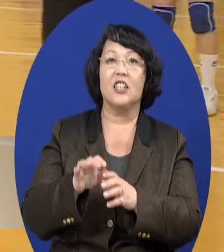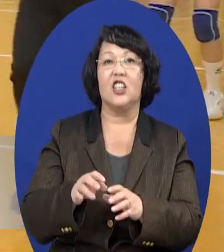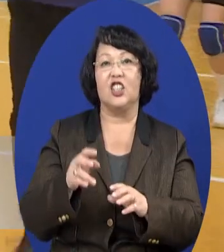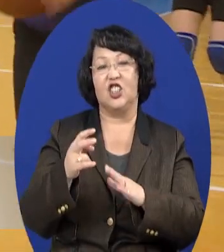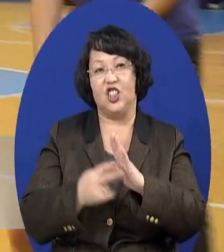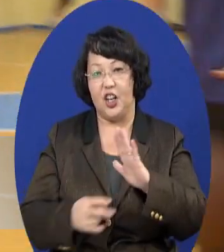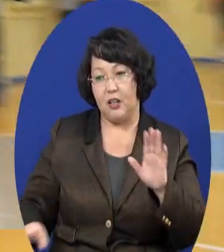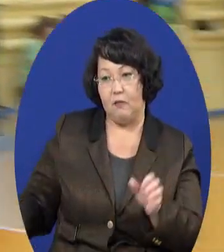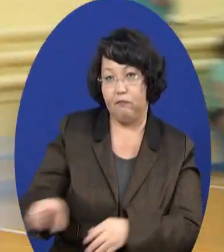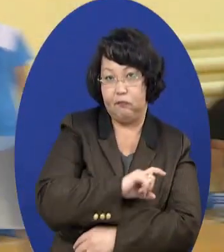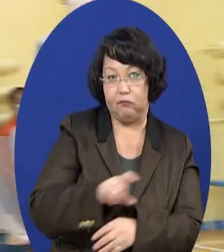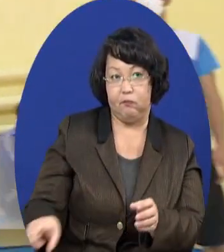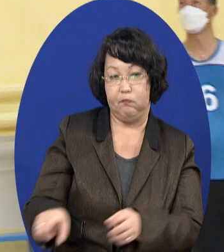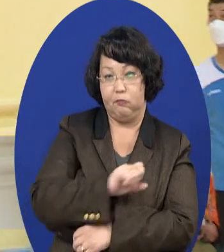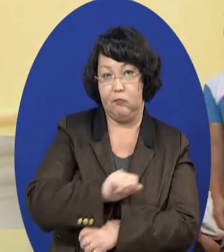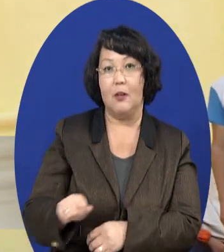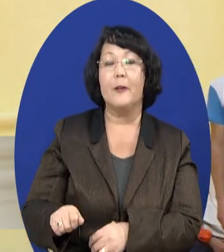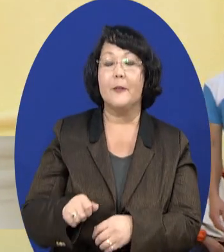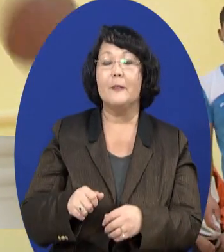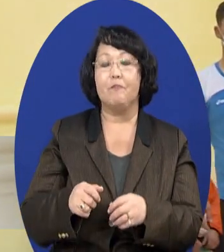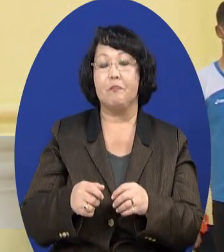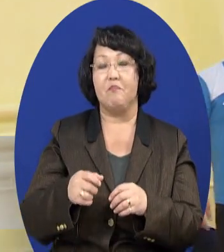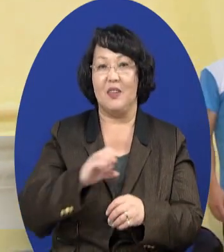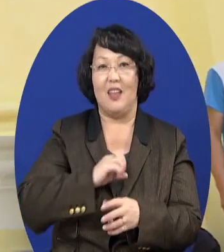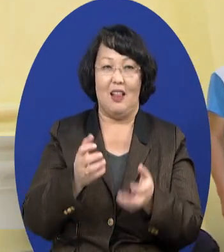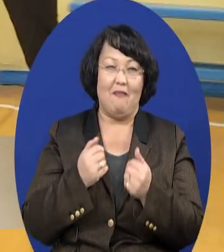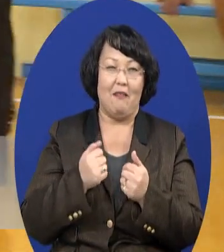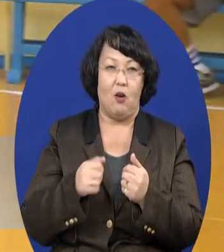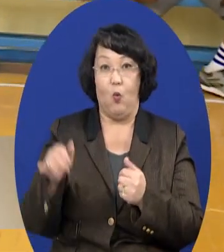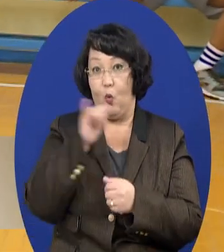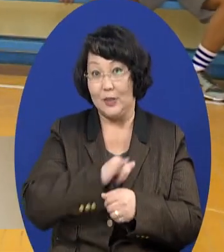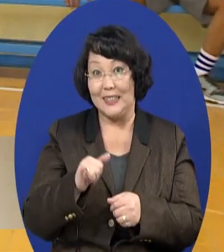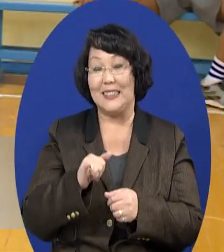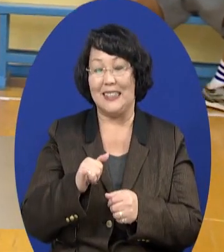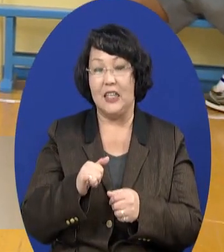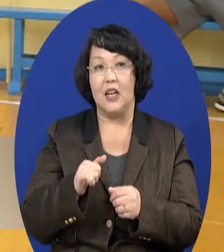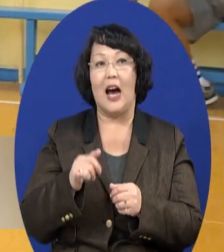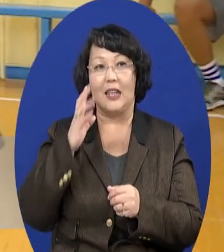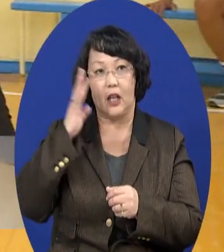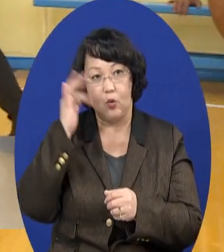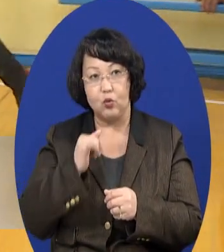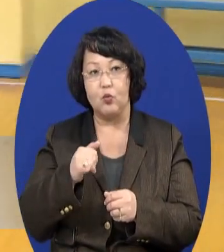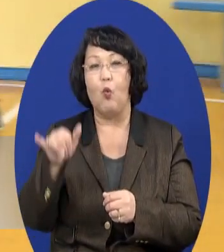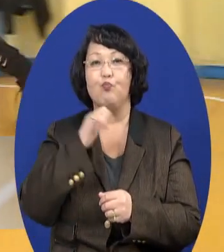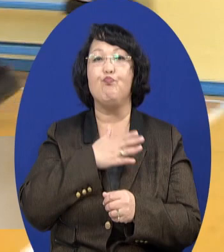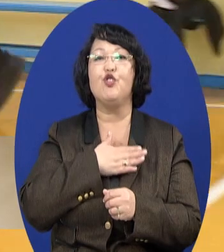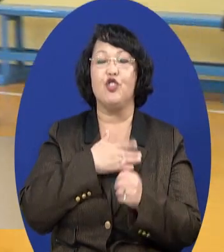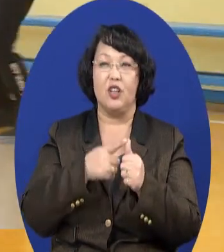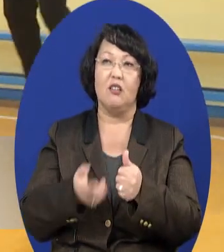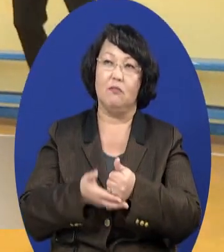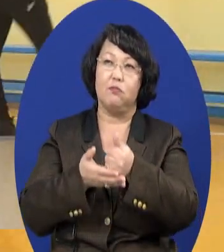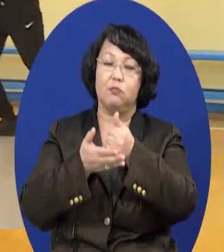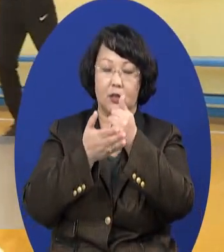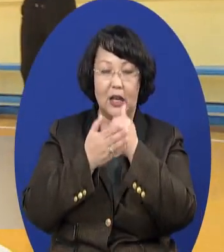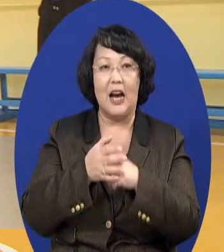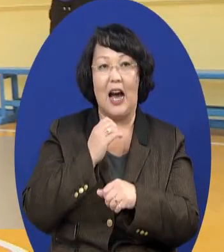тэмцээний уралдаанаас медаль хүртэж эх орныхоо нэрийг дотооддоо төдөөгүй дэлхийн тавцанд сурталчилсан. Зөвхөн спортоор хичээллэх биш